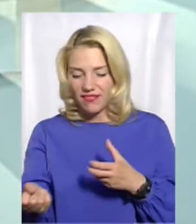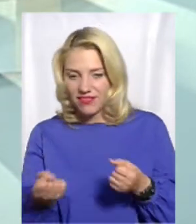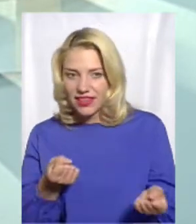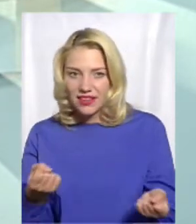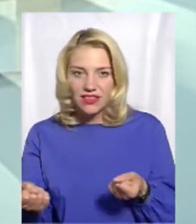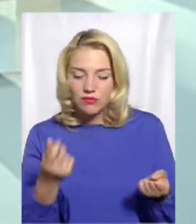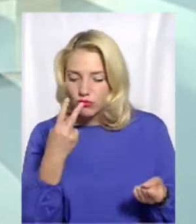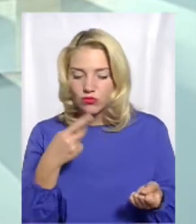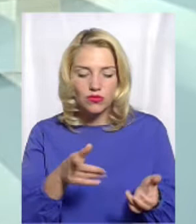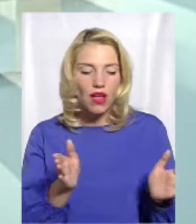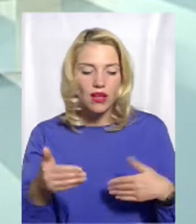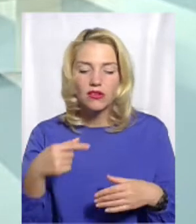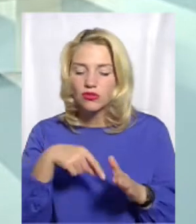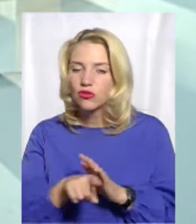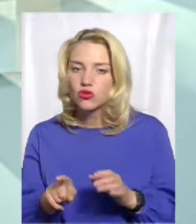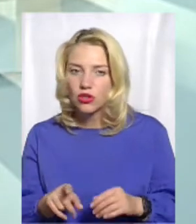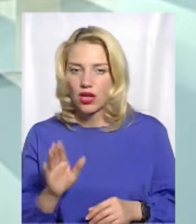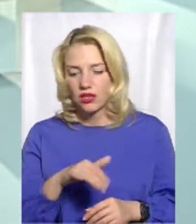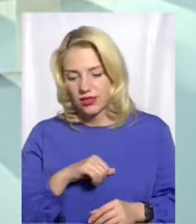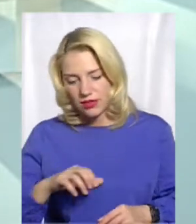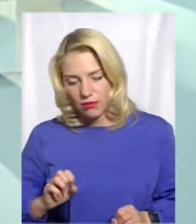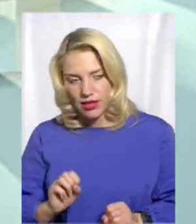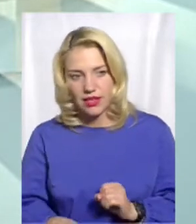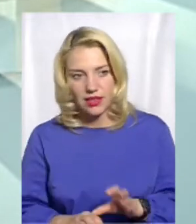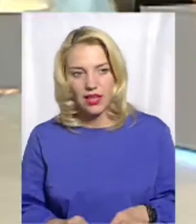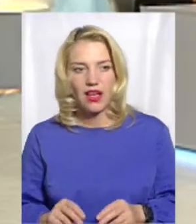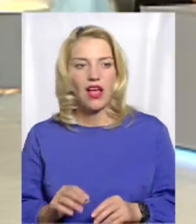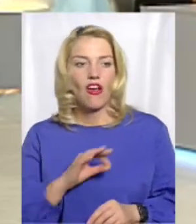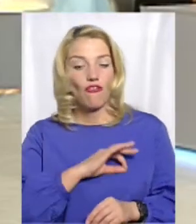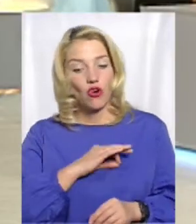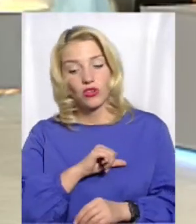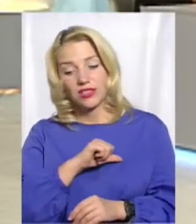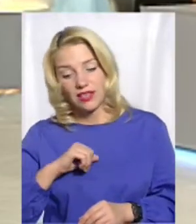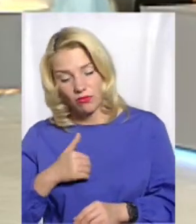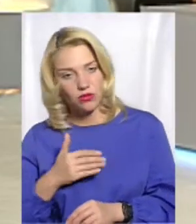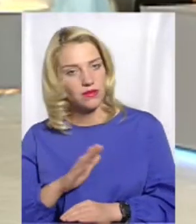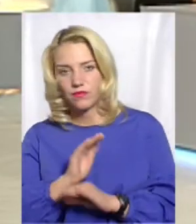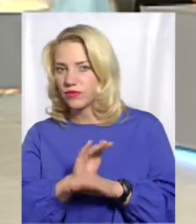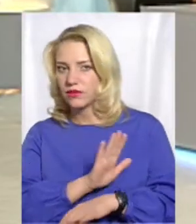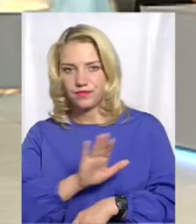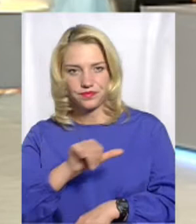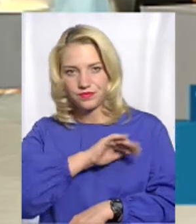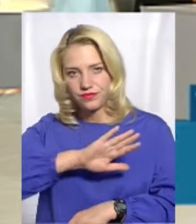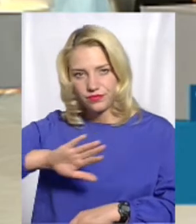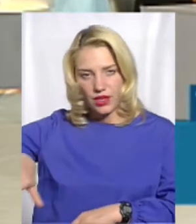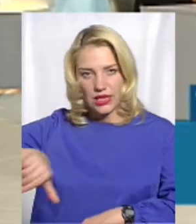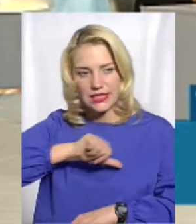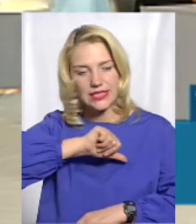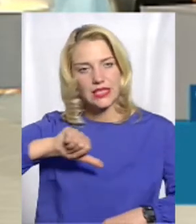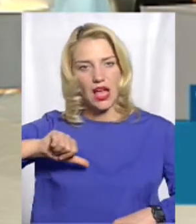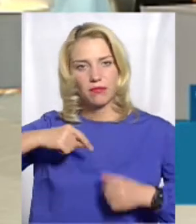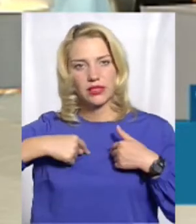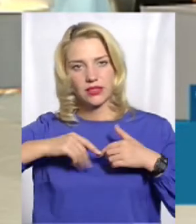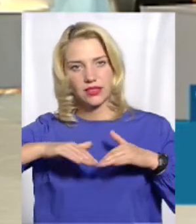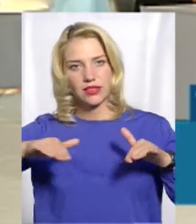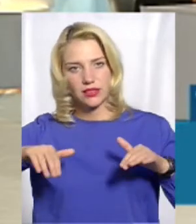подивитися, що там є. Так, там вони навіть самі кидали, виховательки хотіли це робити за них, але вони хотіли кидати самі. Діти більше підходять